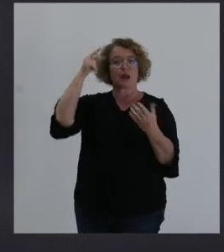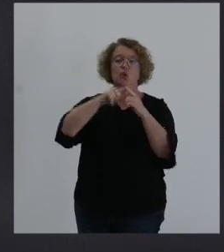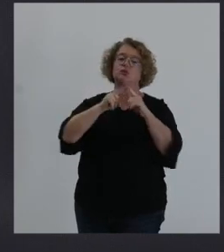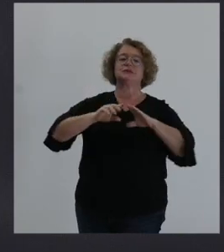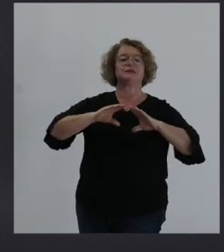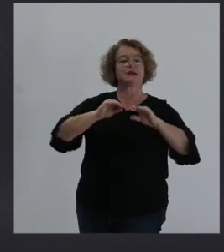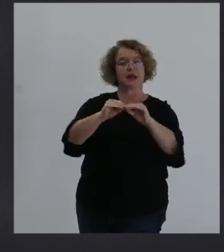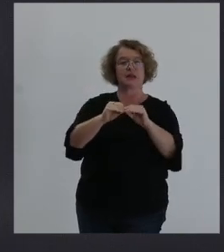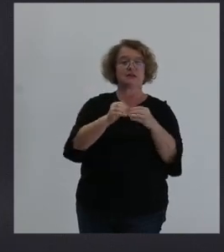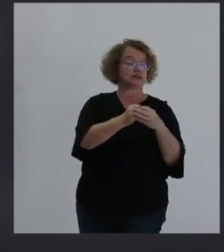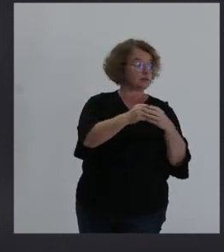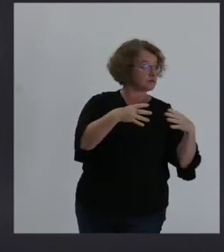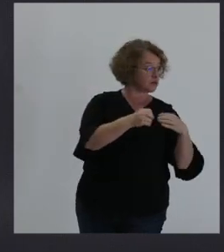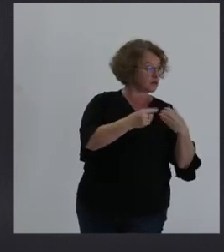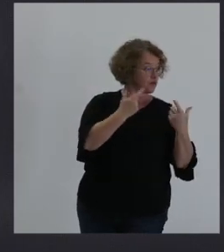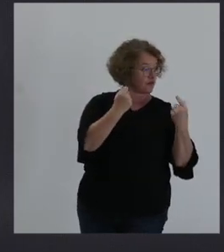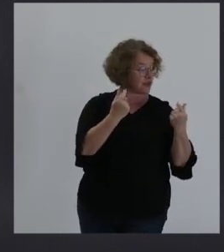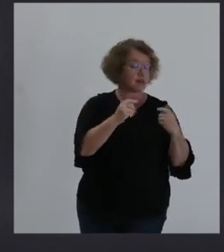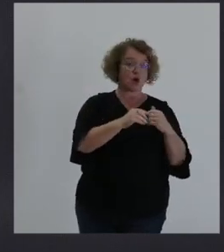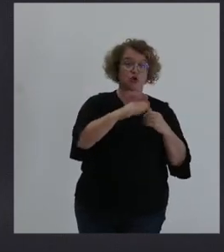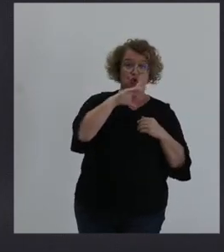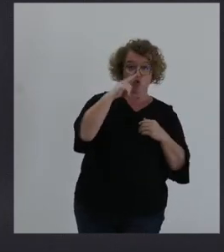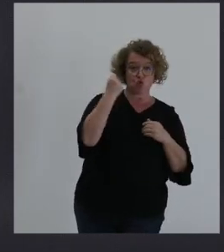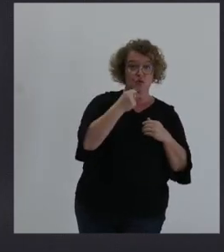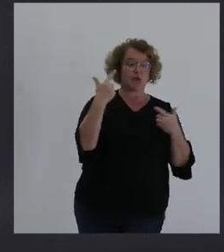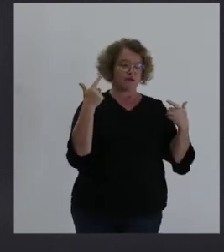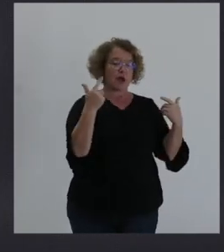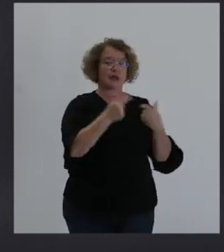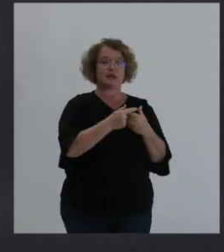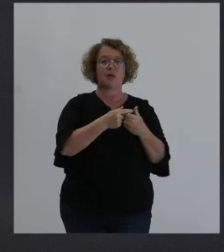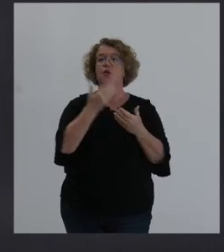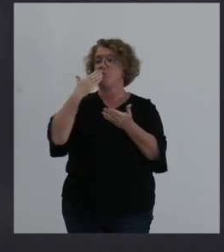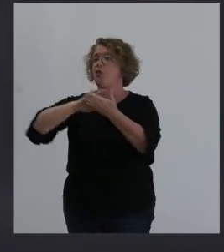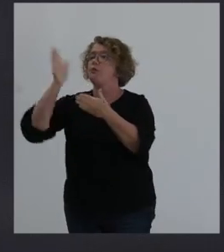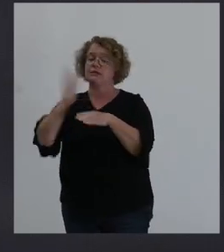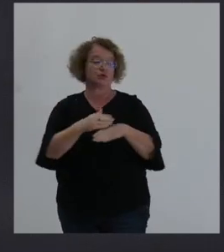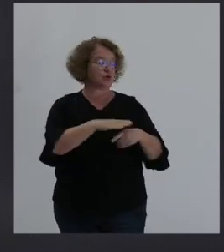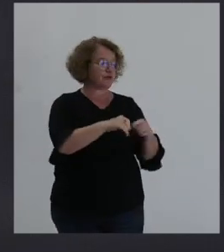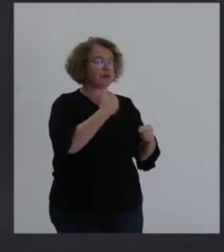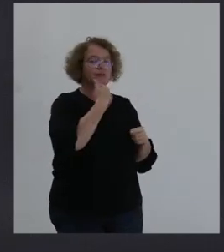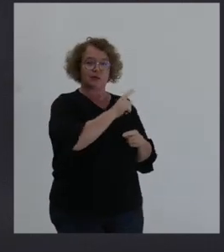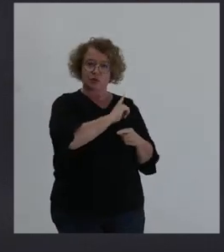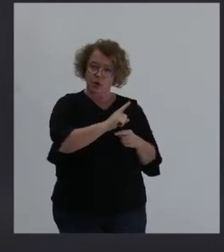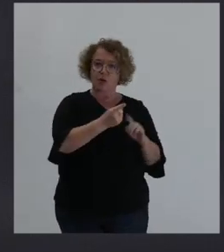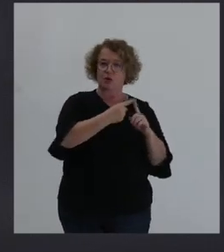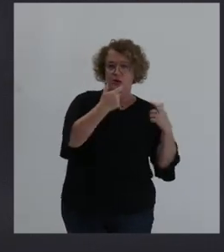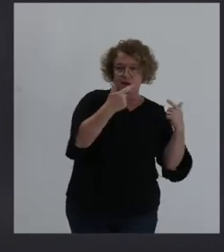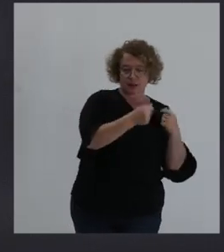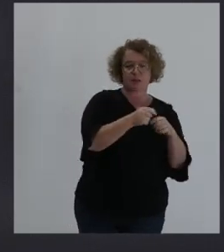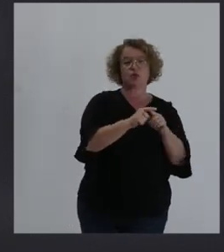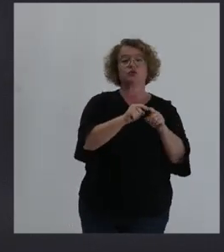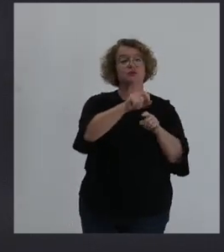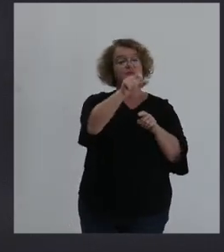proportionnée à nos forces, qu'elles soient matérielles, financières et bien sûr humaines. Nous prendrons le temps de la concertation avec tous les acteurs concernés.